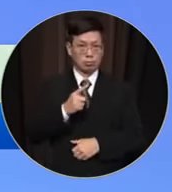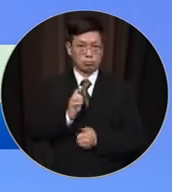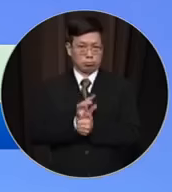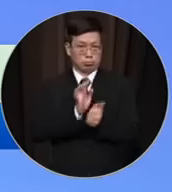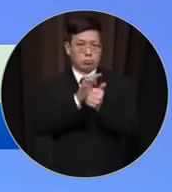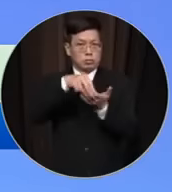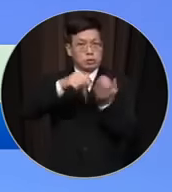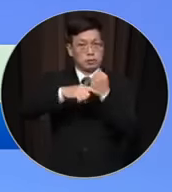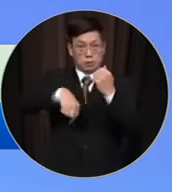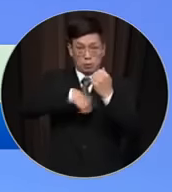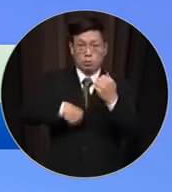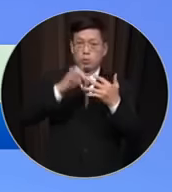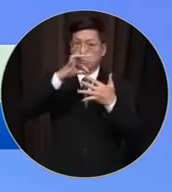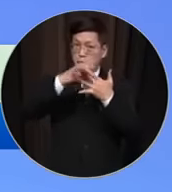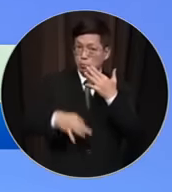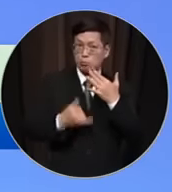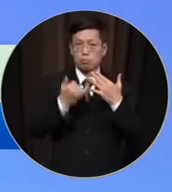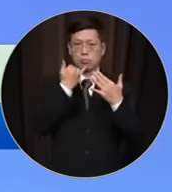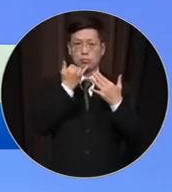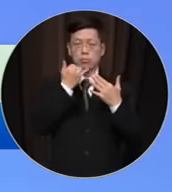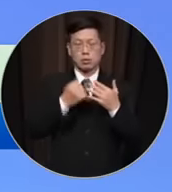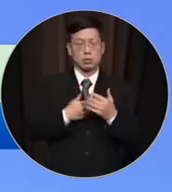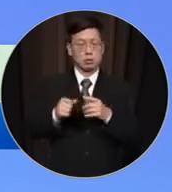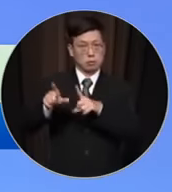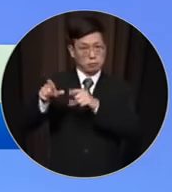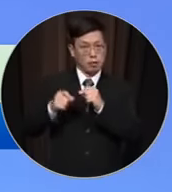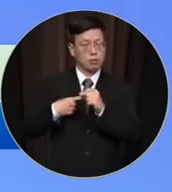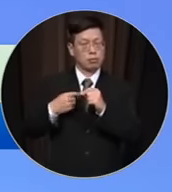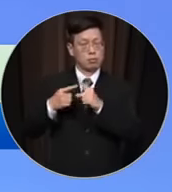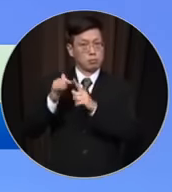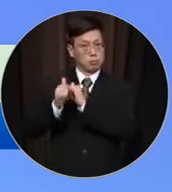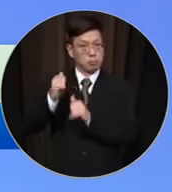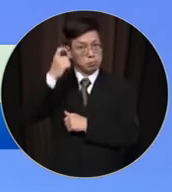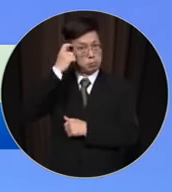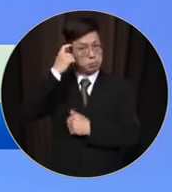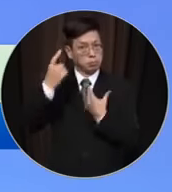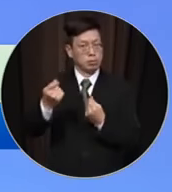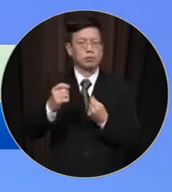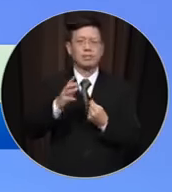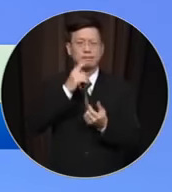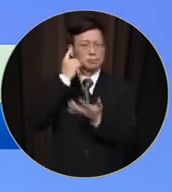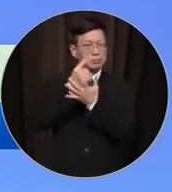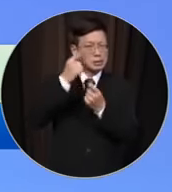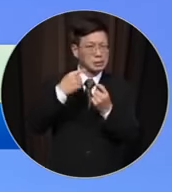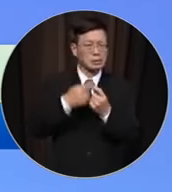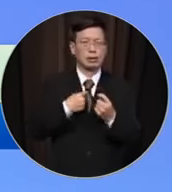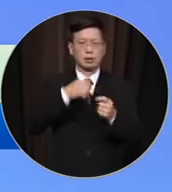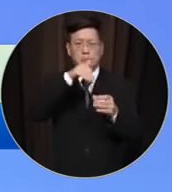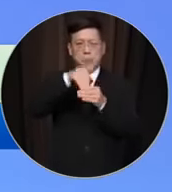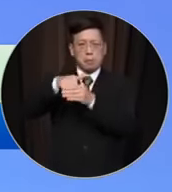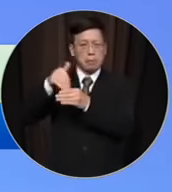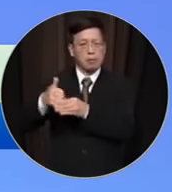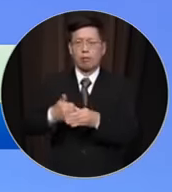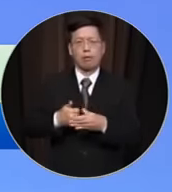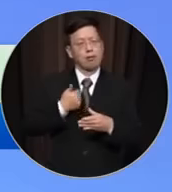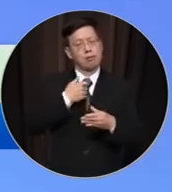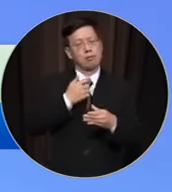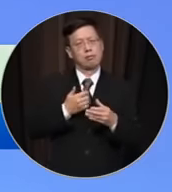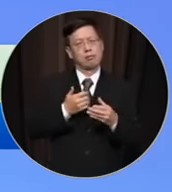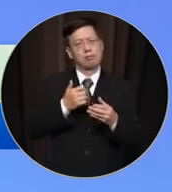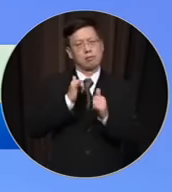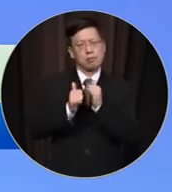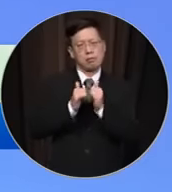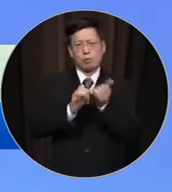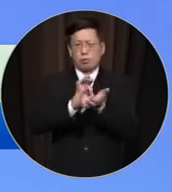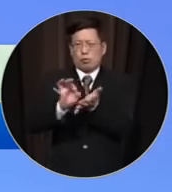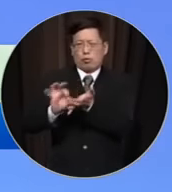制让立法院能够更贴近民意，但是如果每年选，我觉得这个对台湾的社会成本，不管是彼